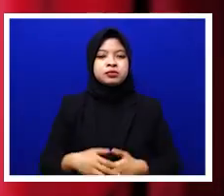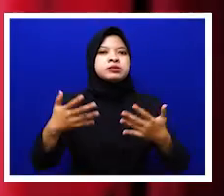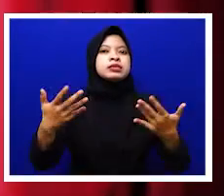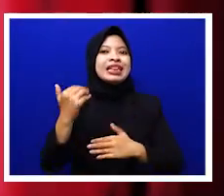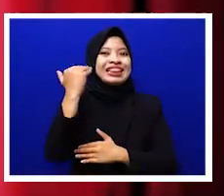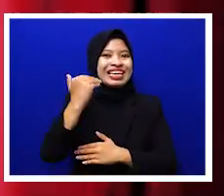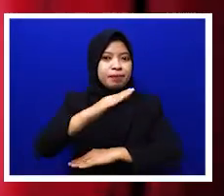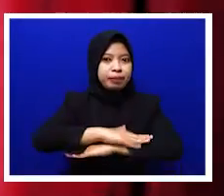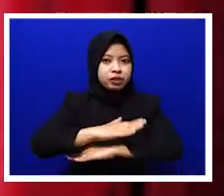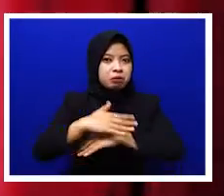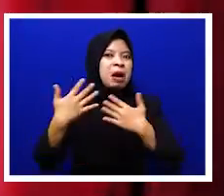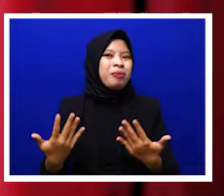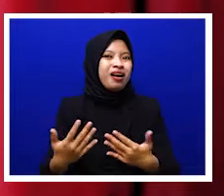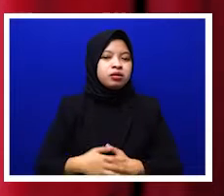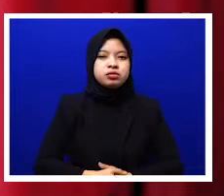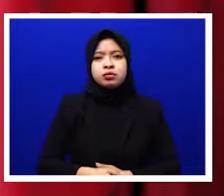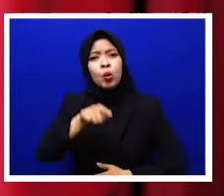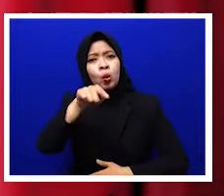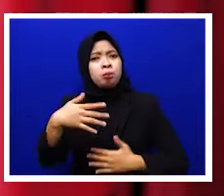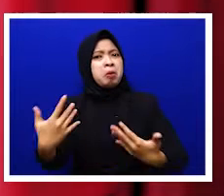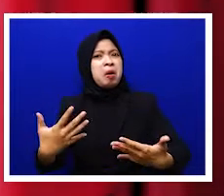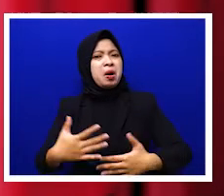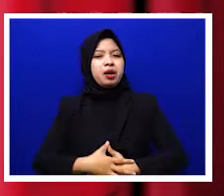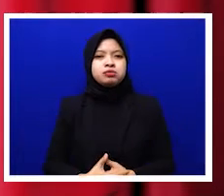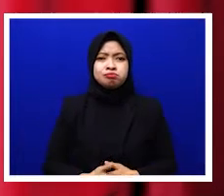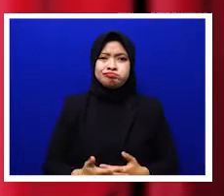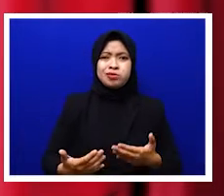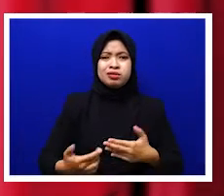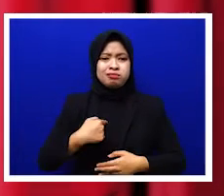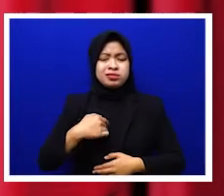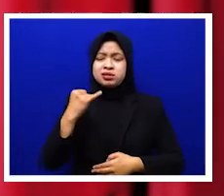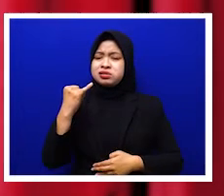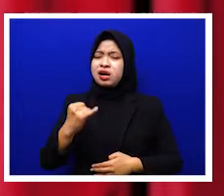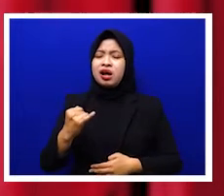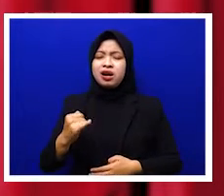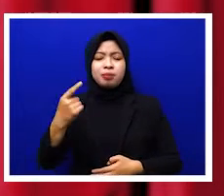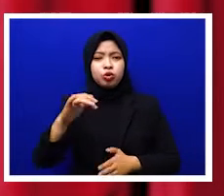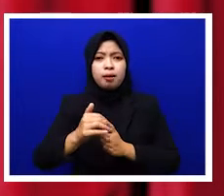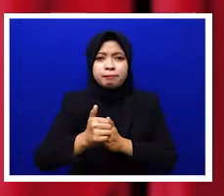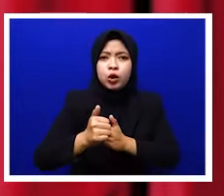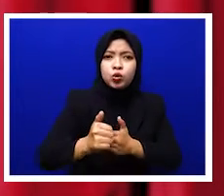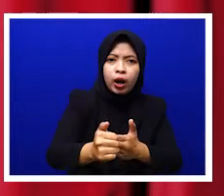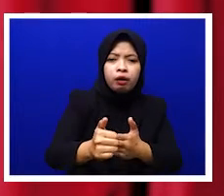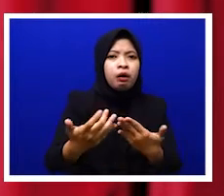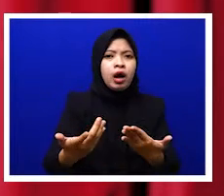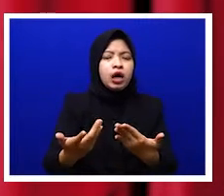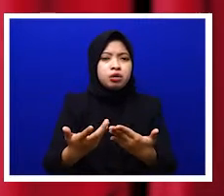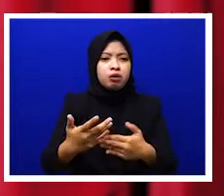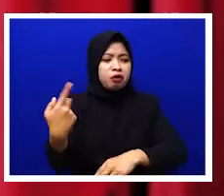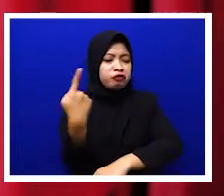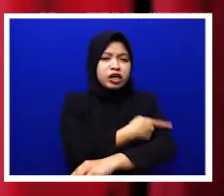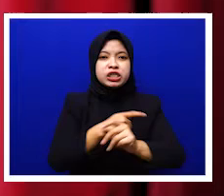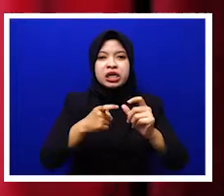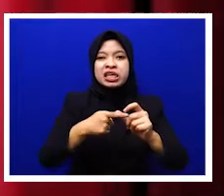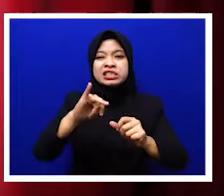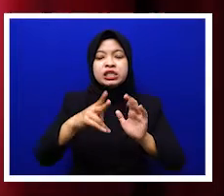Nah, itu dia tadi beritanya. Wah, kalau gitu kita mungkin salah nih selama ini nih pedoman atau pemberian vaksin